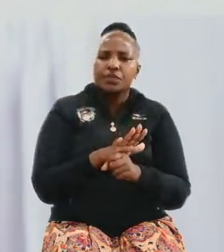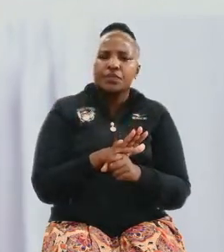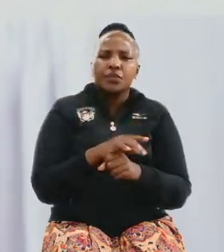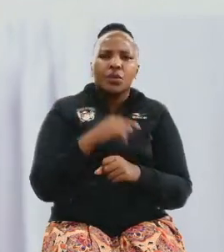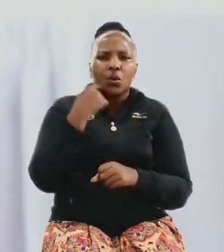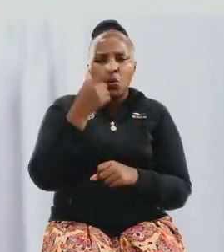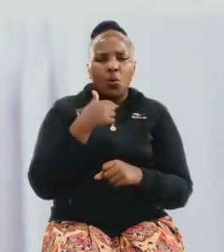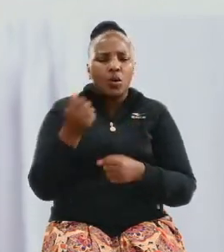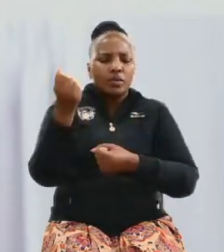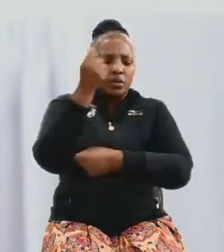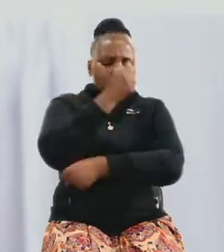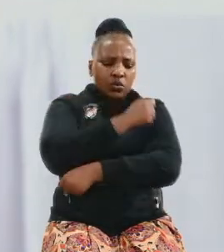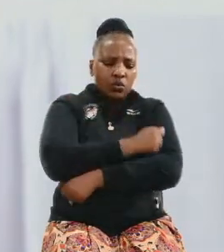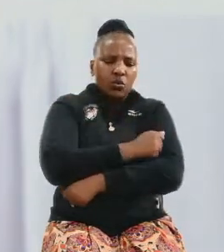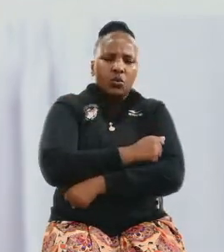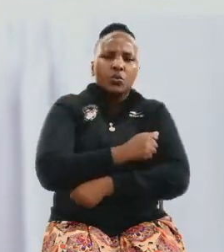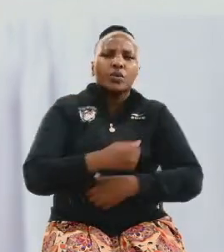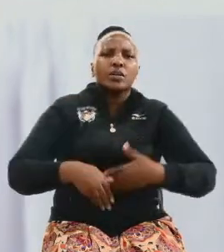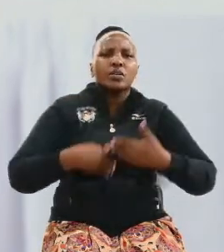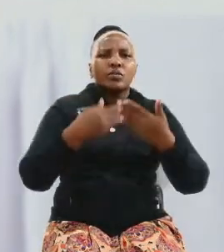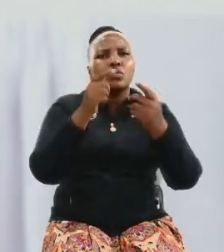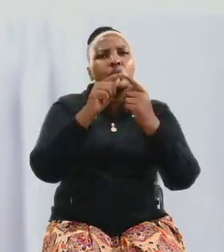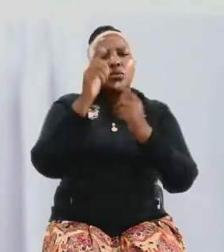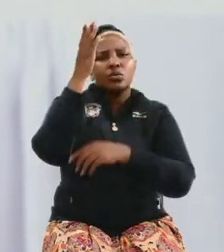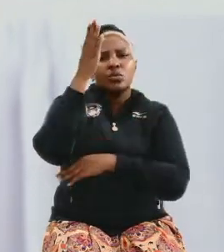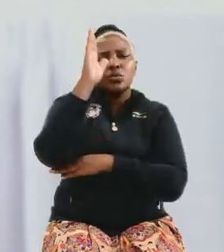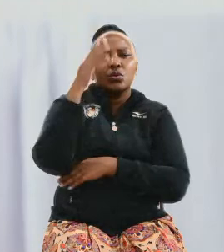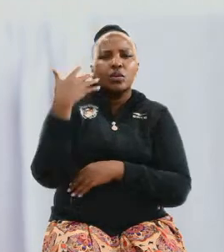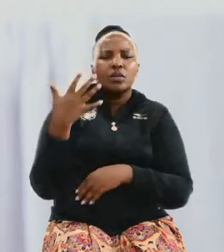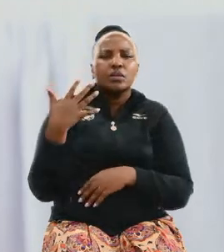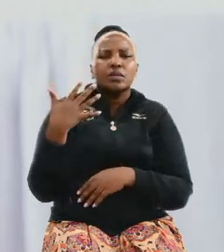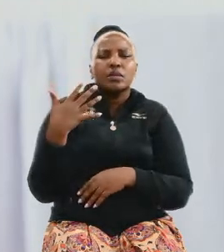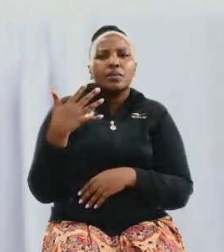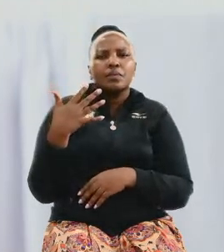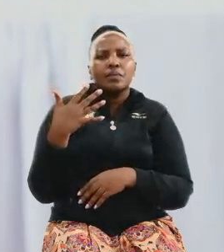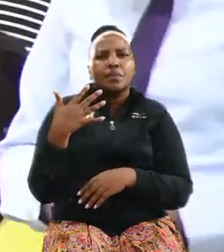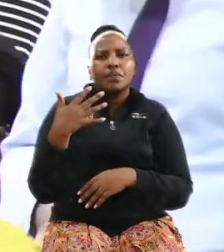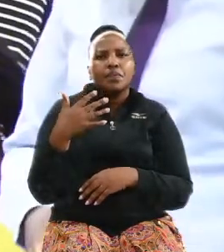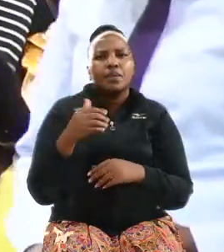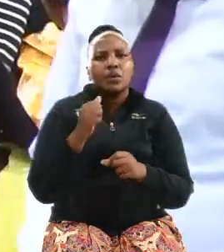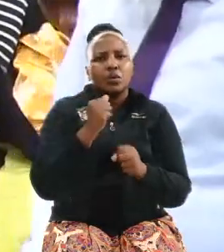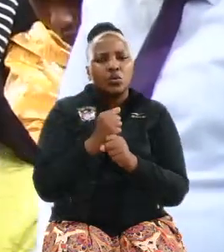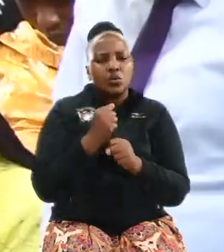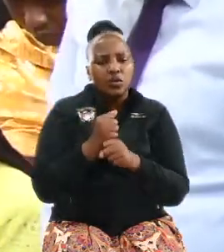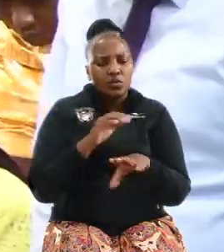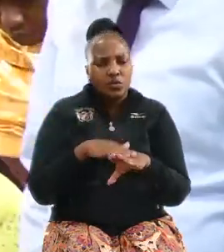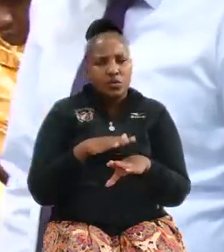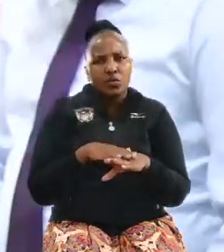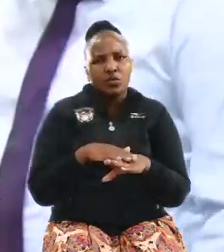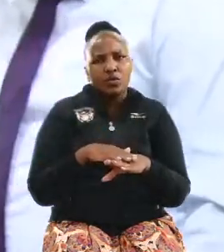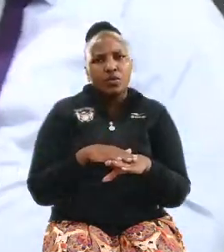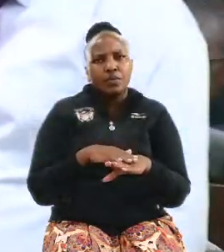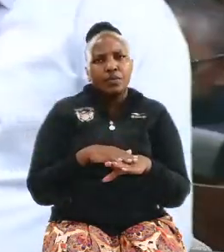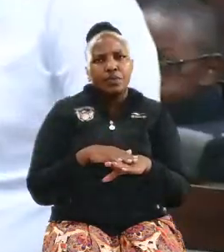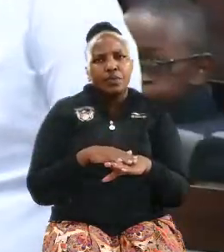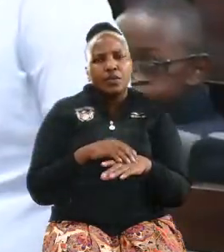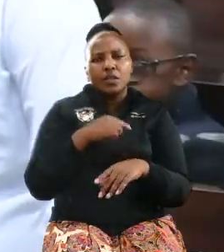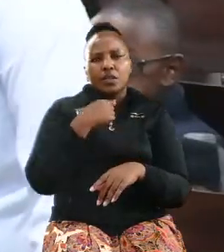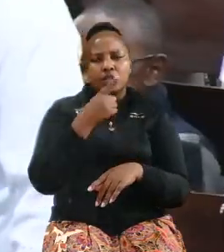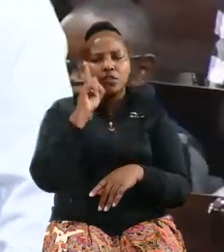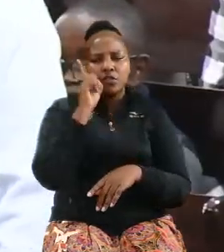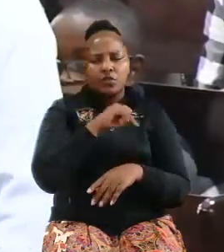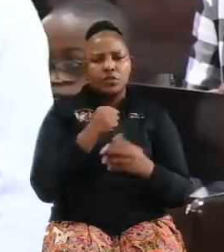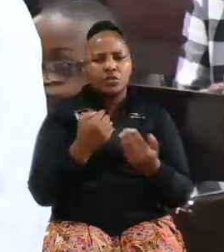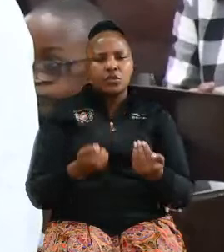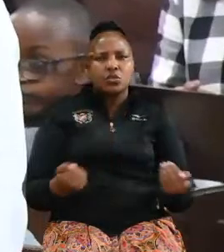wako shule Bwana, tunawakabidhi mikononi mwako Bwana. Mungu wa Israeli, watendee mema Jehova. Umesema watoto